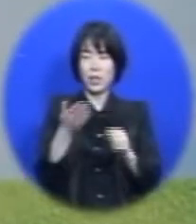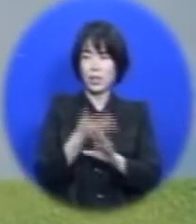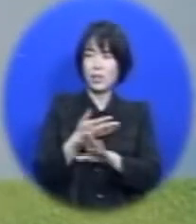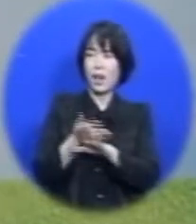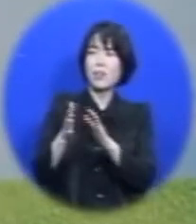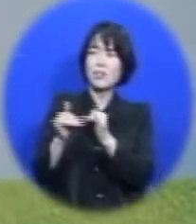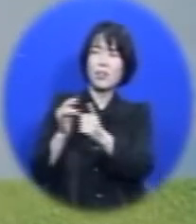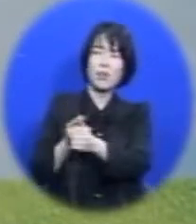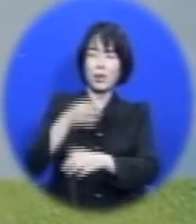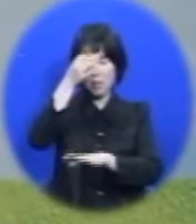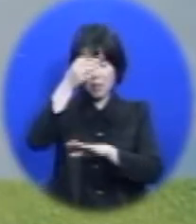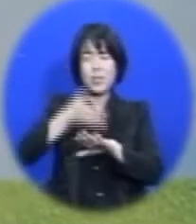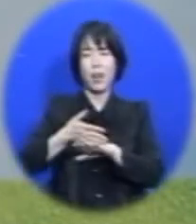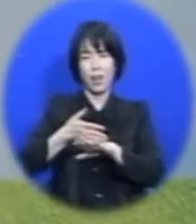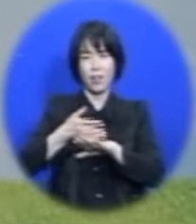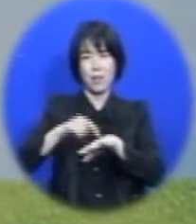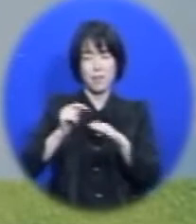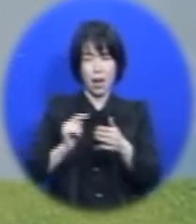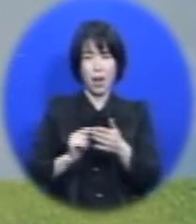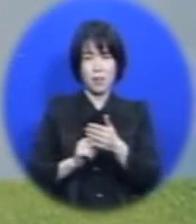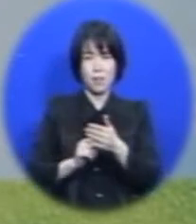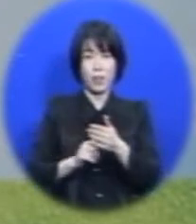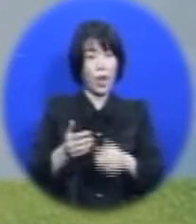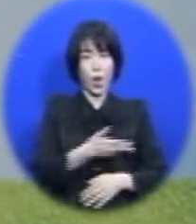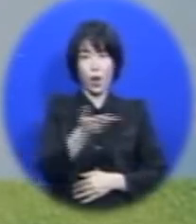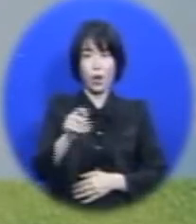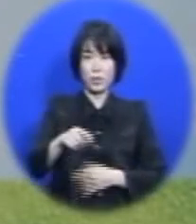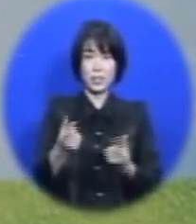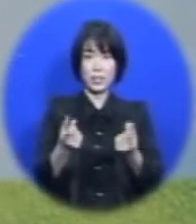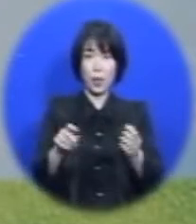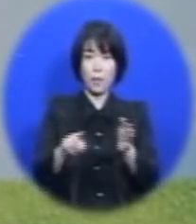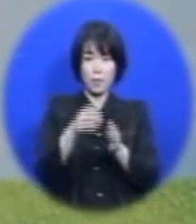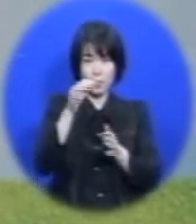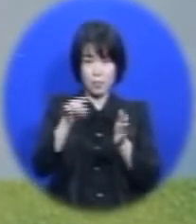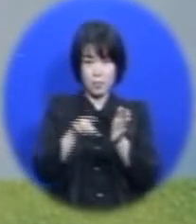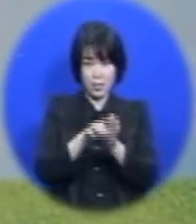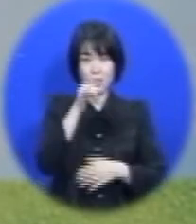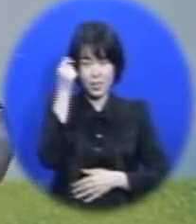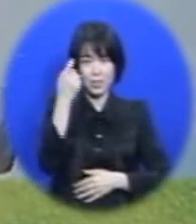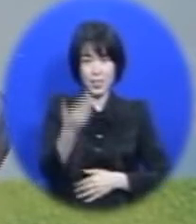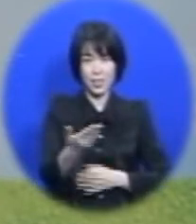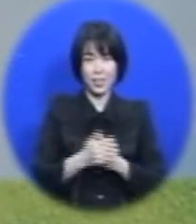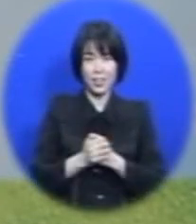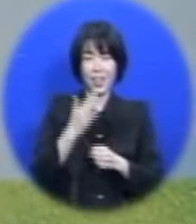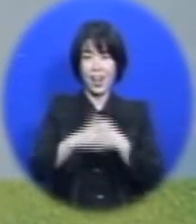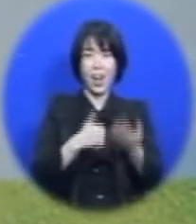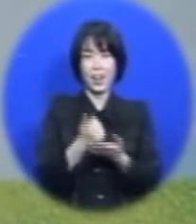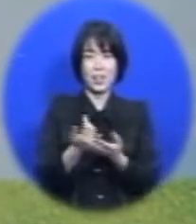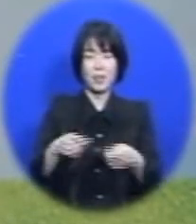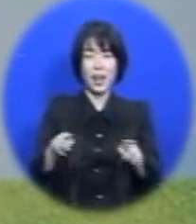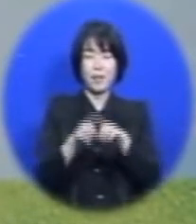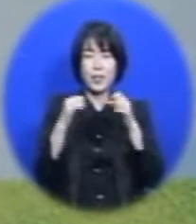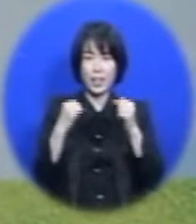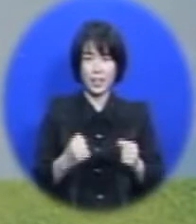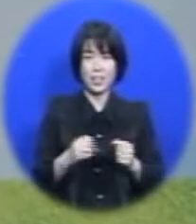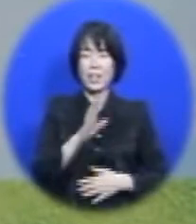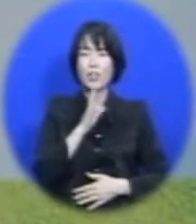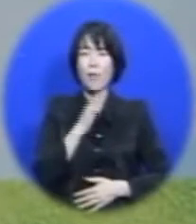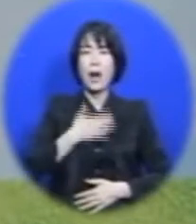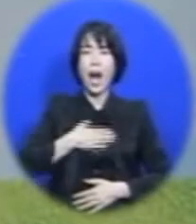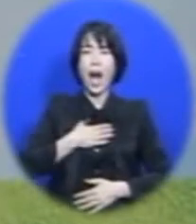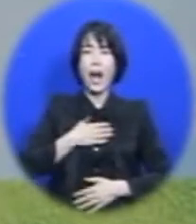사람들한테 미안하더라고요. 여러분도 그런 믿음이 있으십니까? 하나님이 함께 계시는 것을 정말 아는